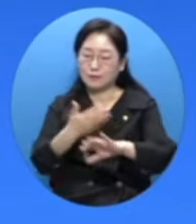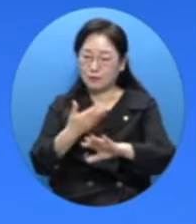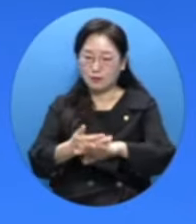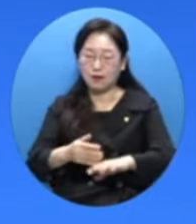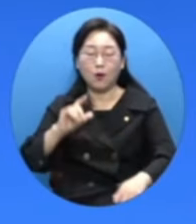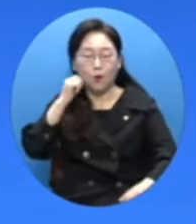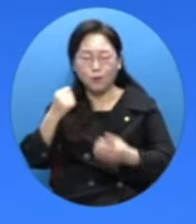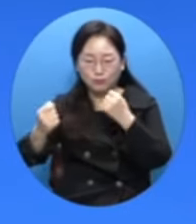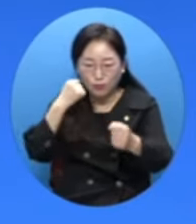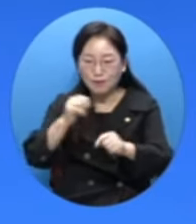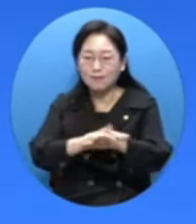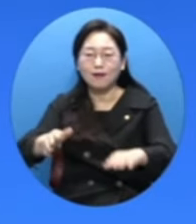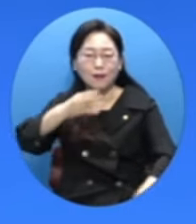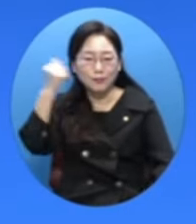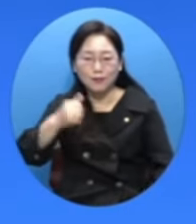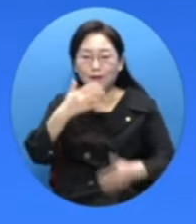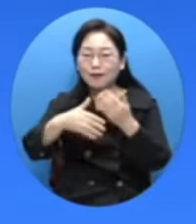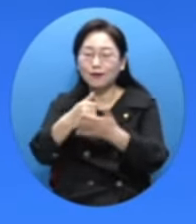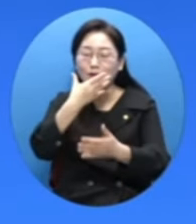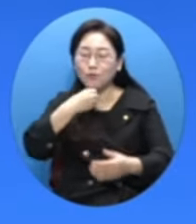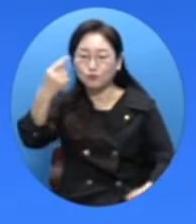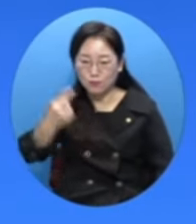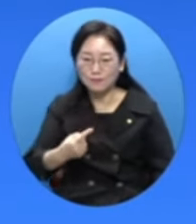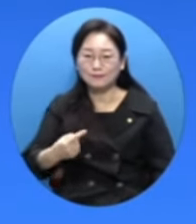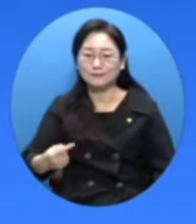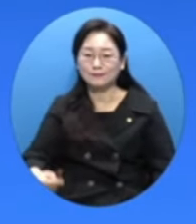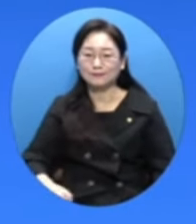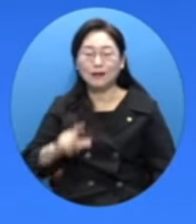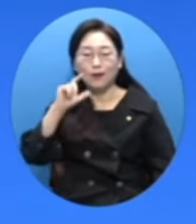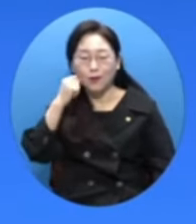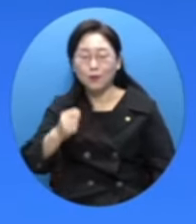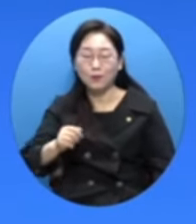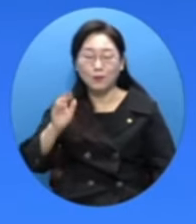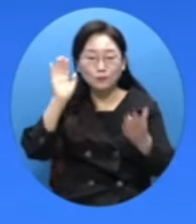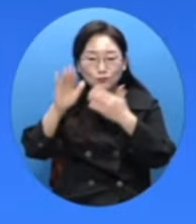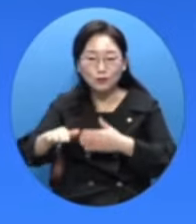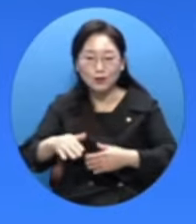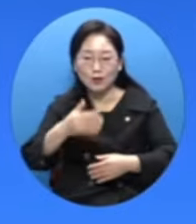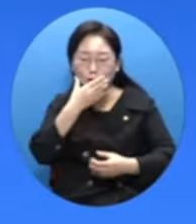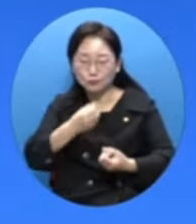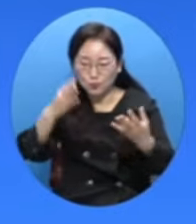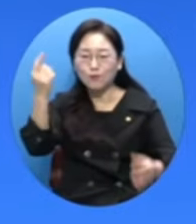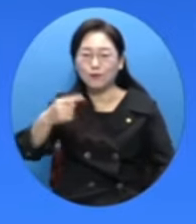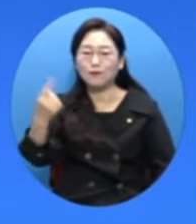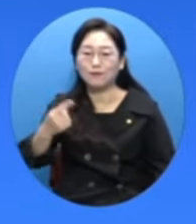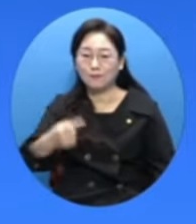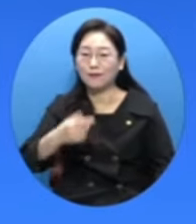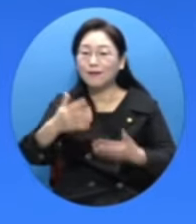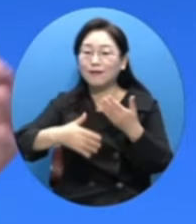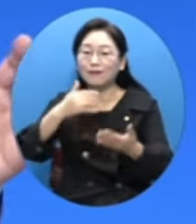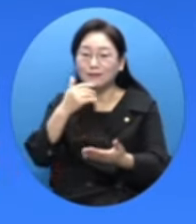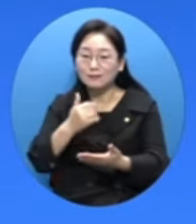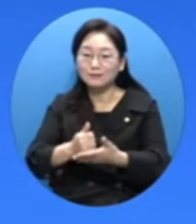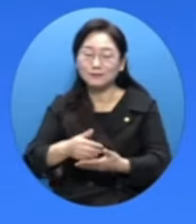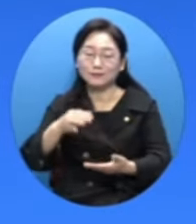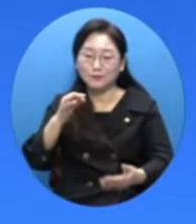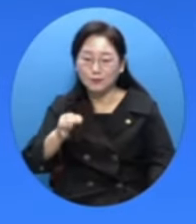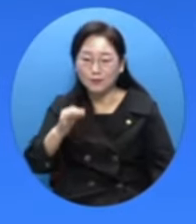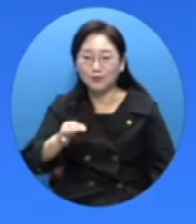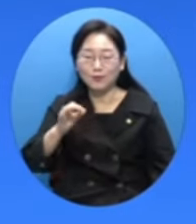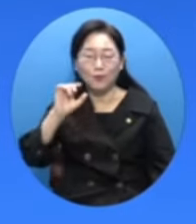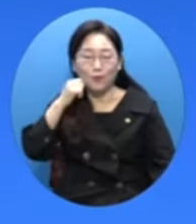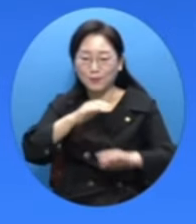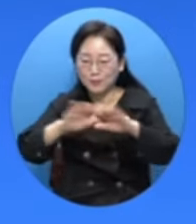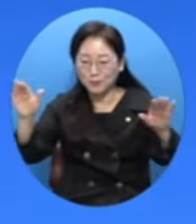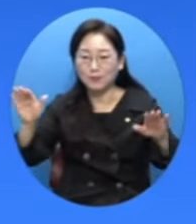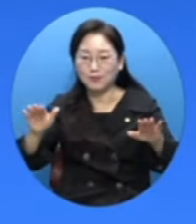때 우리는 잘 될 것이다. 하나님 우리에게 복을 주실 것이다. 어려움이 지나서 우리에게 축복의 시기가 올 것이다. 하나님께서 물적인 어려움을 해결해